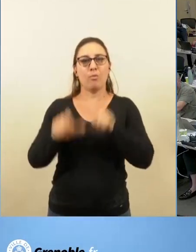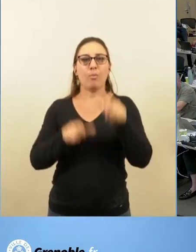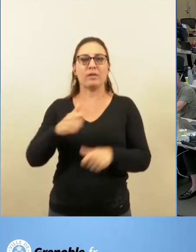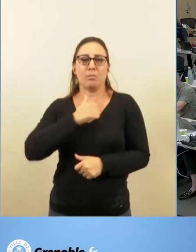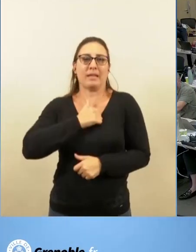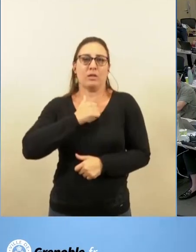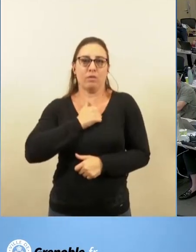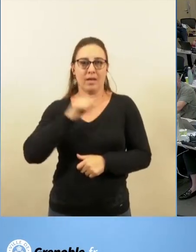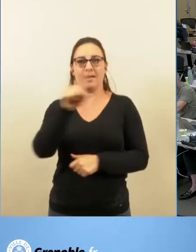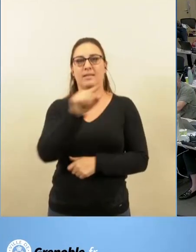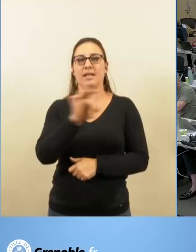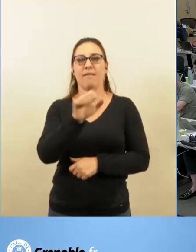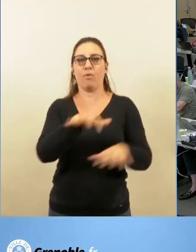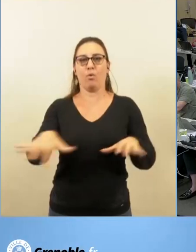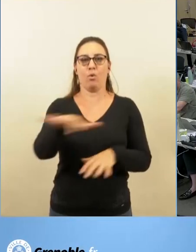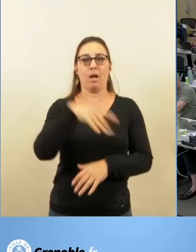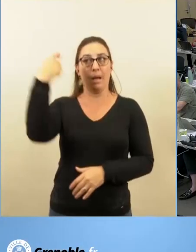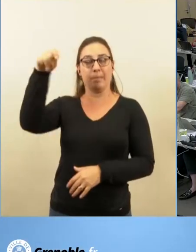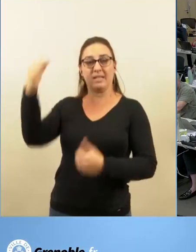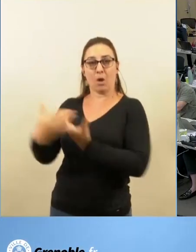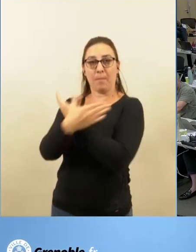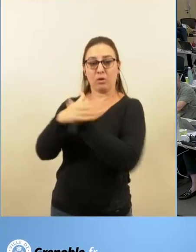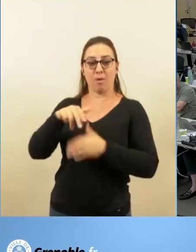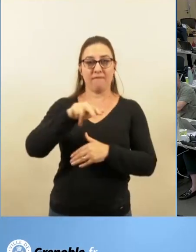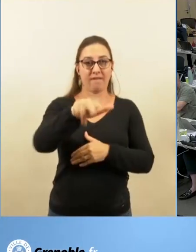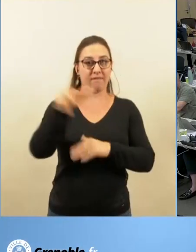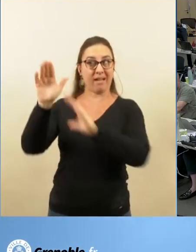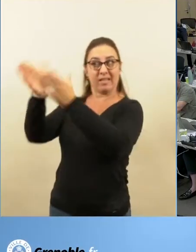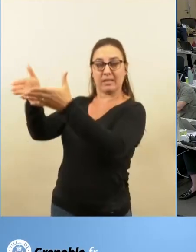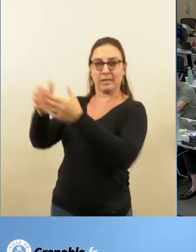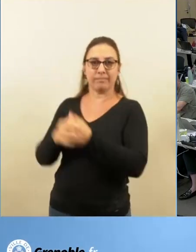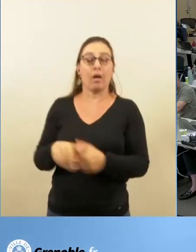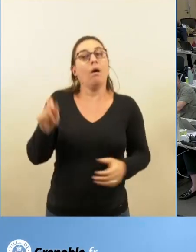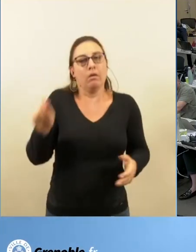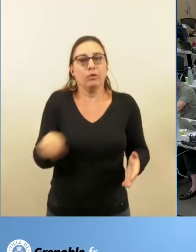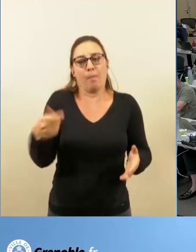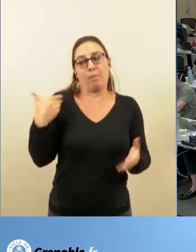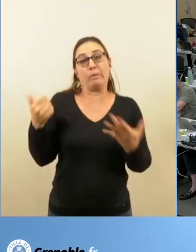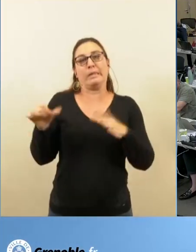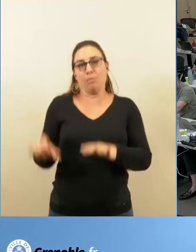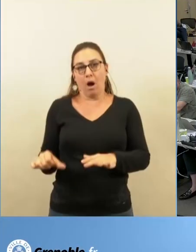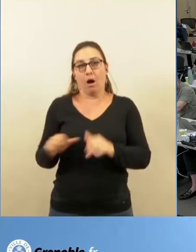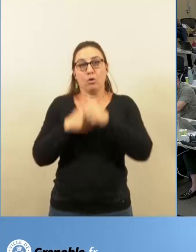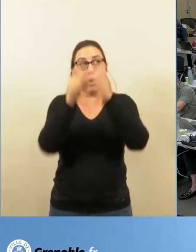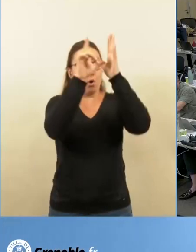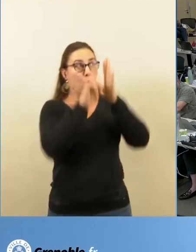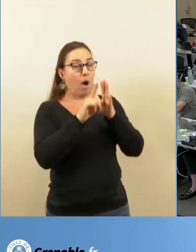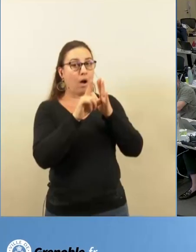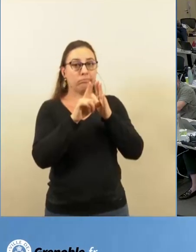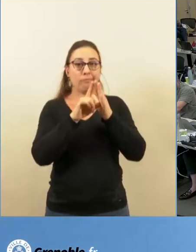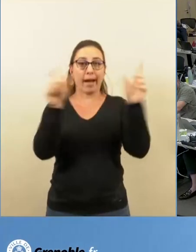le président de la métropole doit prendre prochainement enfin qu'il aurait dû prendre il y a 6 mois si la loi avait été respectée